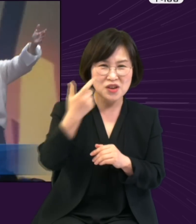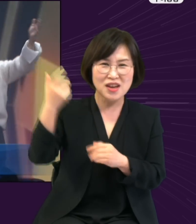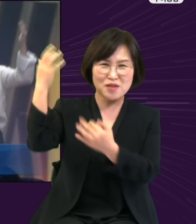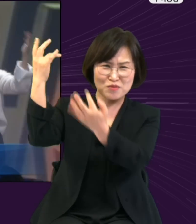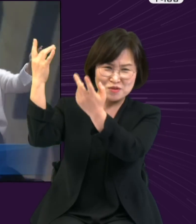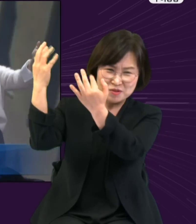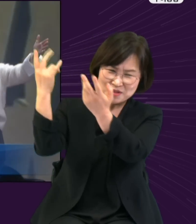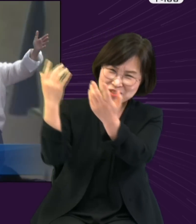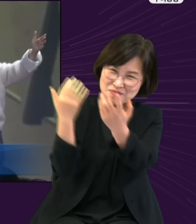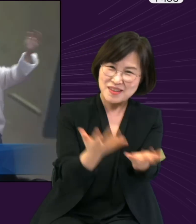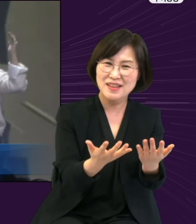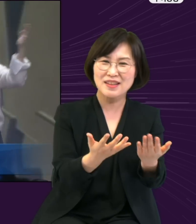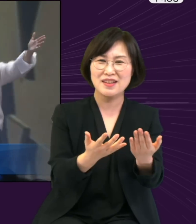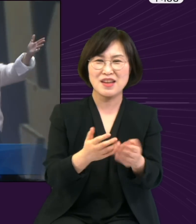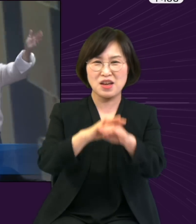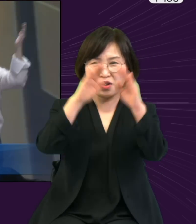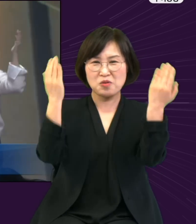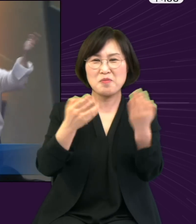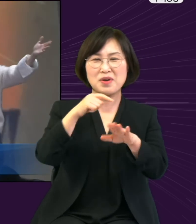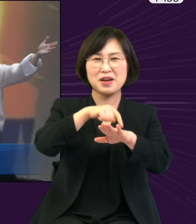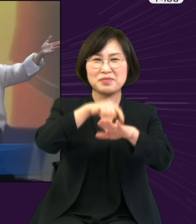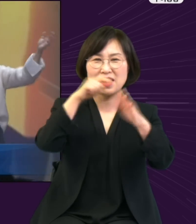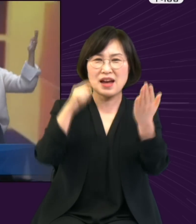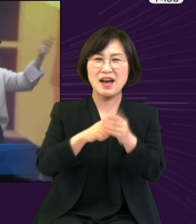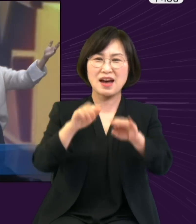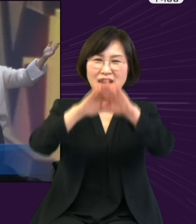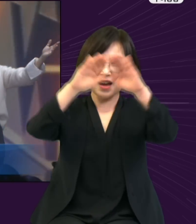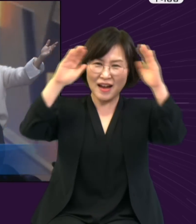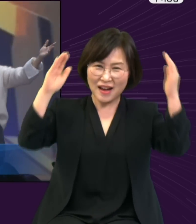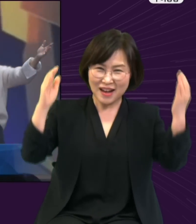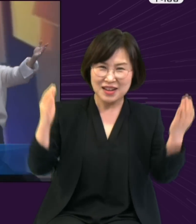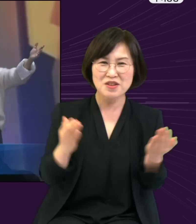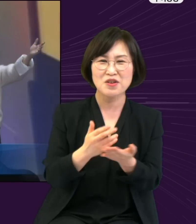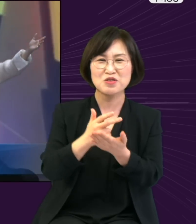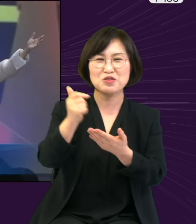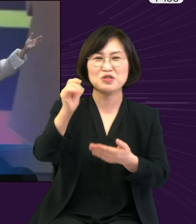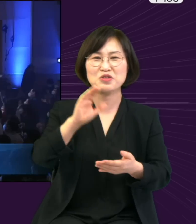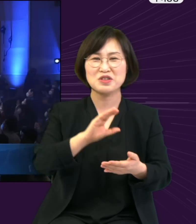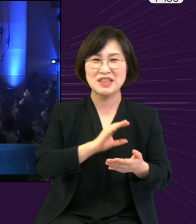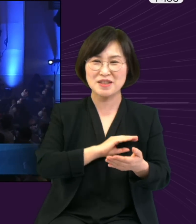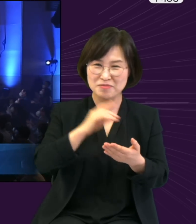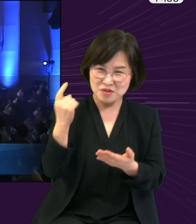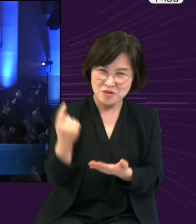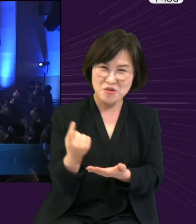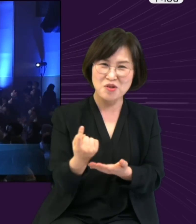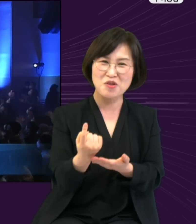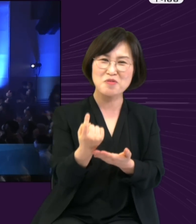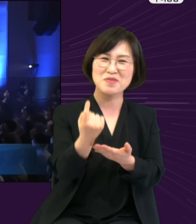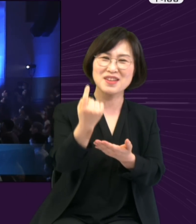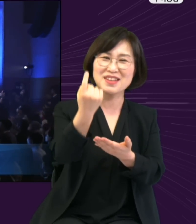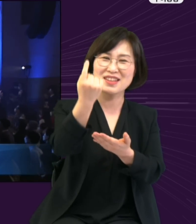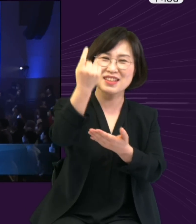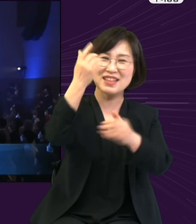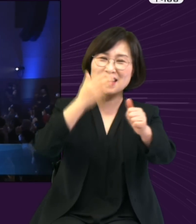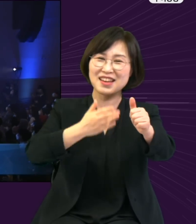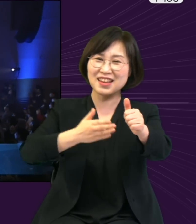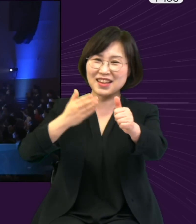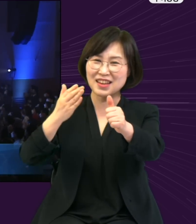불꽃 임하네. 온 마음 다하여서 주 이름